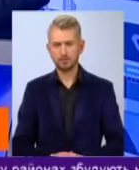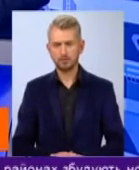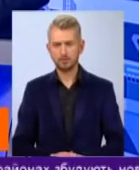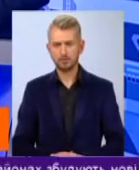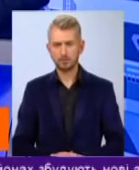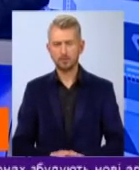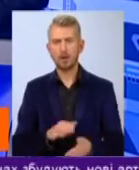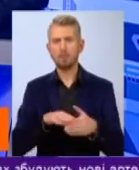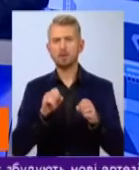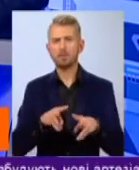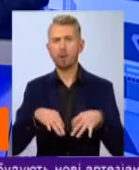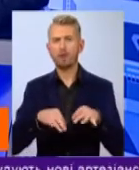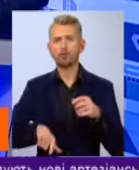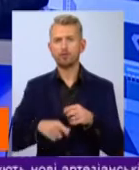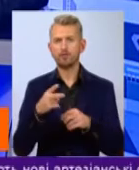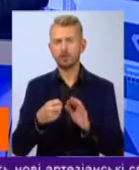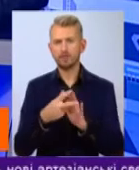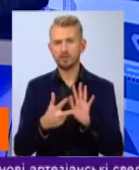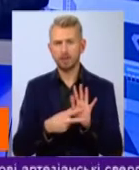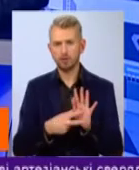Безпеку автошляхів у 2018-му.